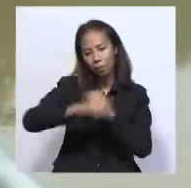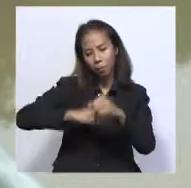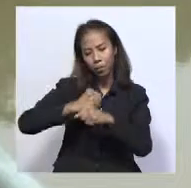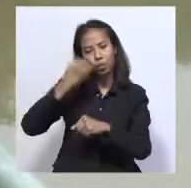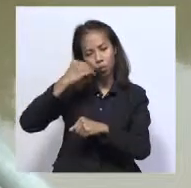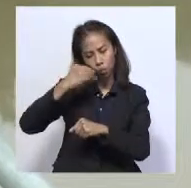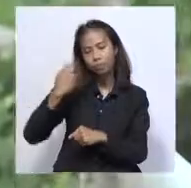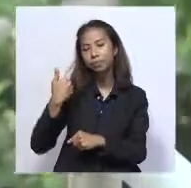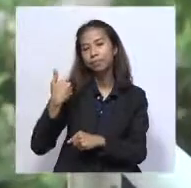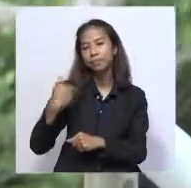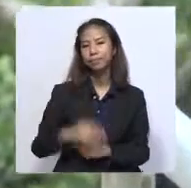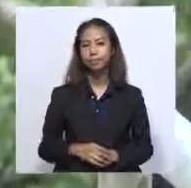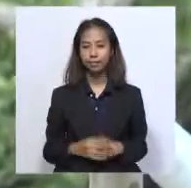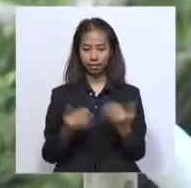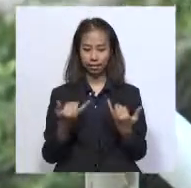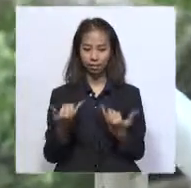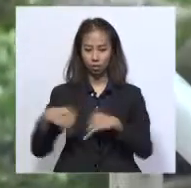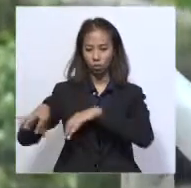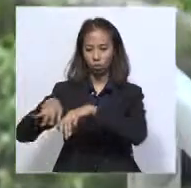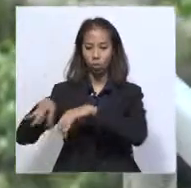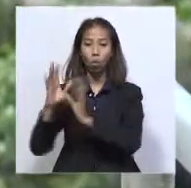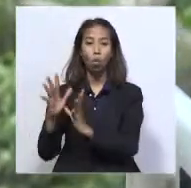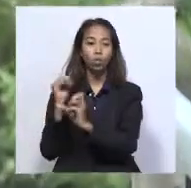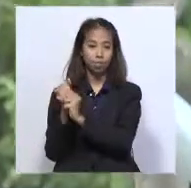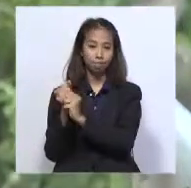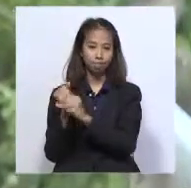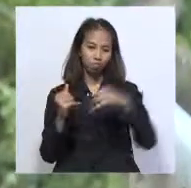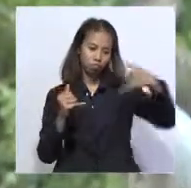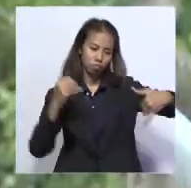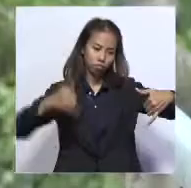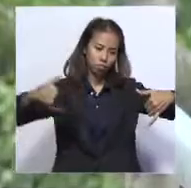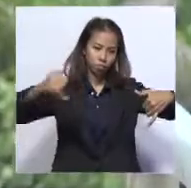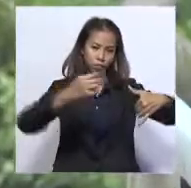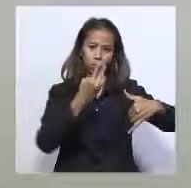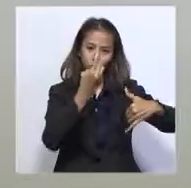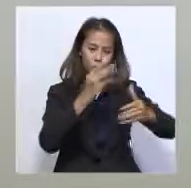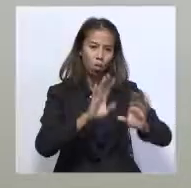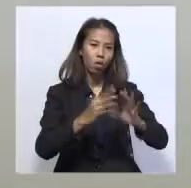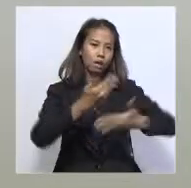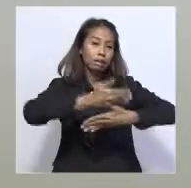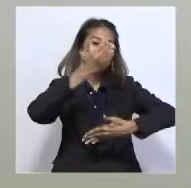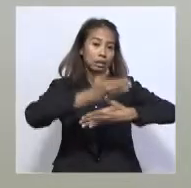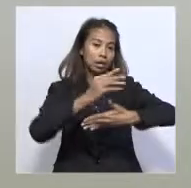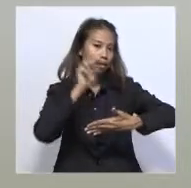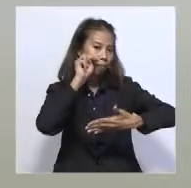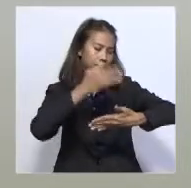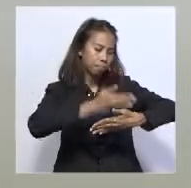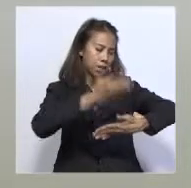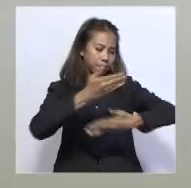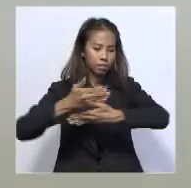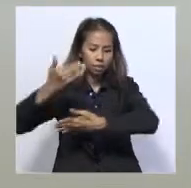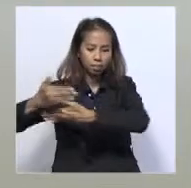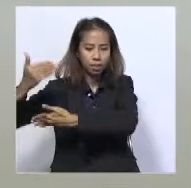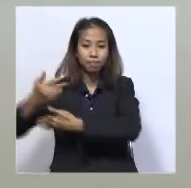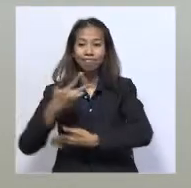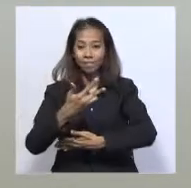ครับตอนนี้ก็ไม่ได้มีการจัดเจ้าหน้าที่นะครับที่เขื่อนวังล่มเกล้าทำการยกประตูระบายน้ำทั้ง3บานแล้วนะครับแล้วก็เร่